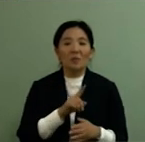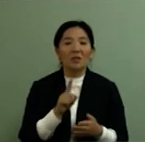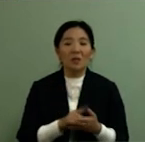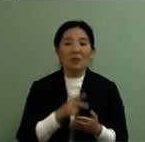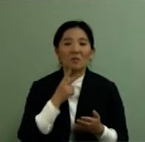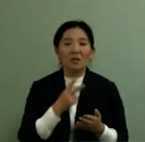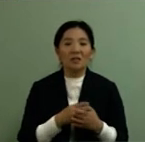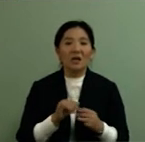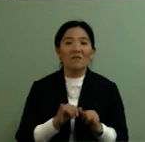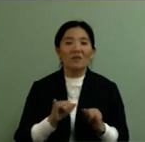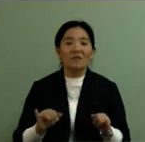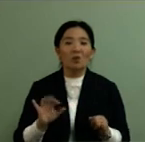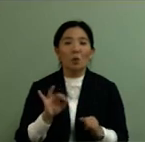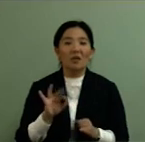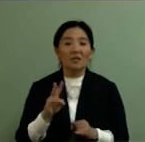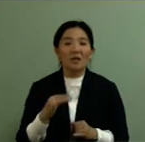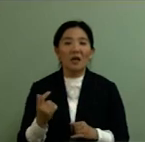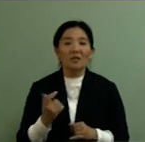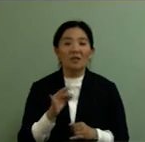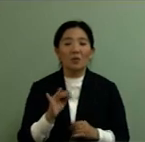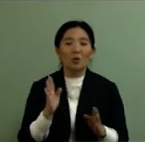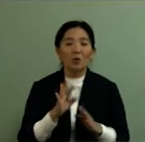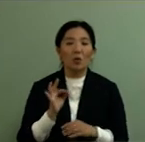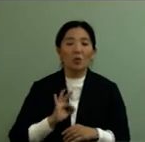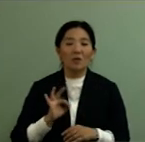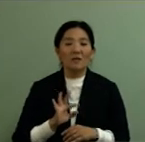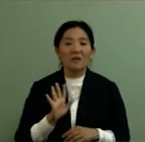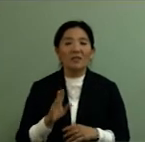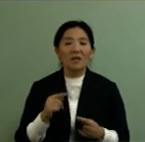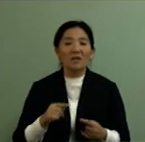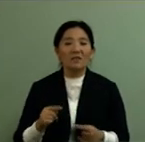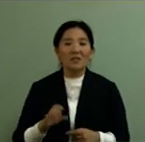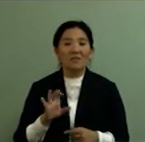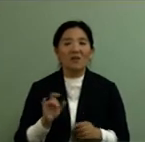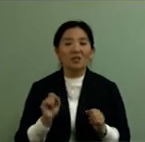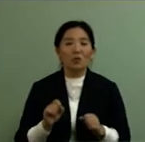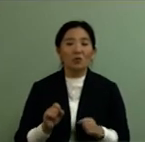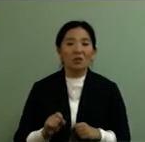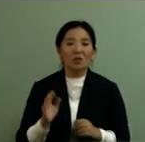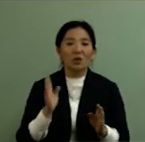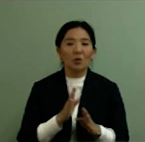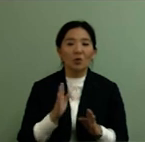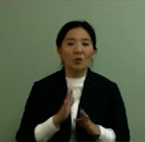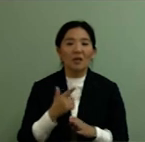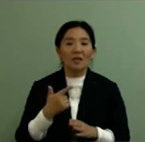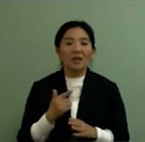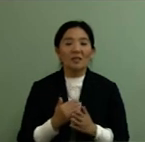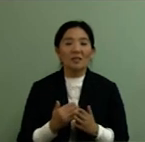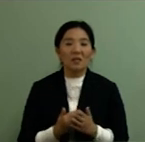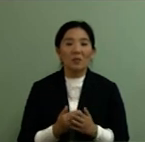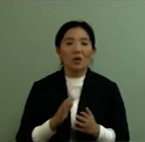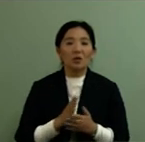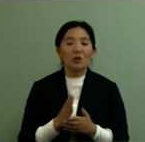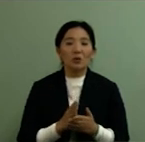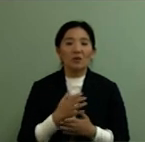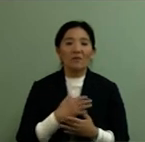обязательно посмотрите в развитии отраслей хозяйства и природопользования в соответствии с возможностями природных геосистем